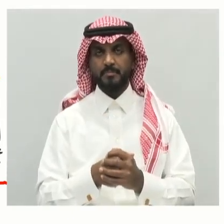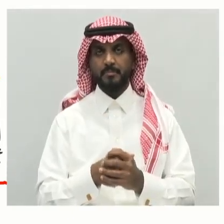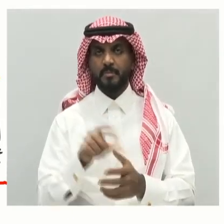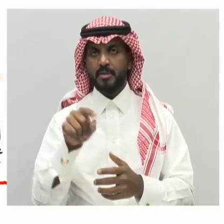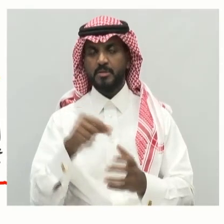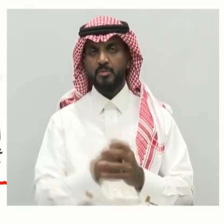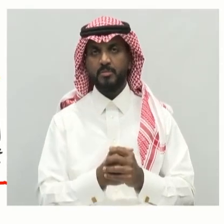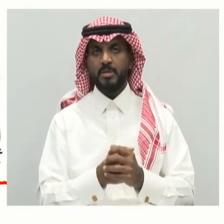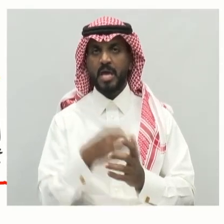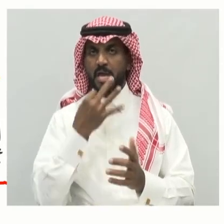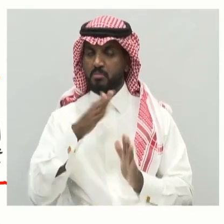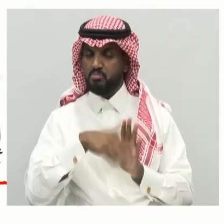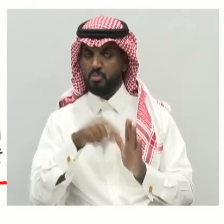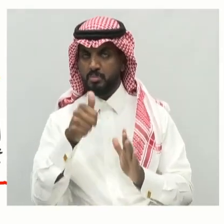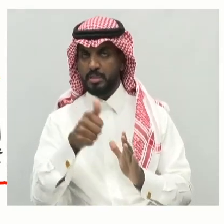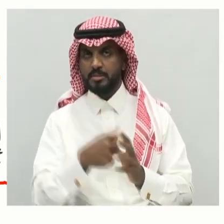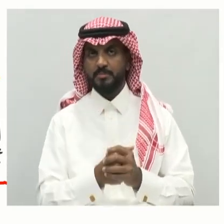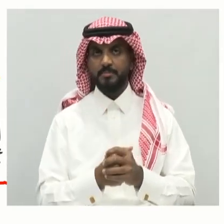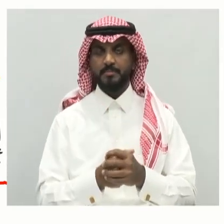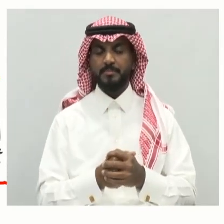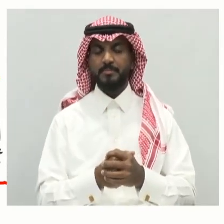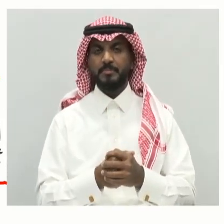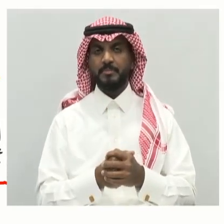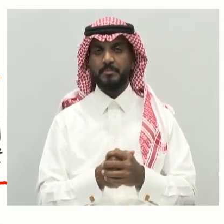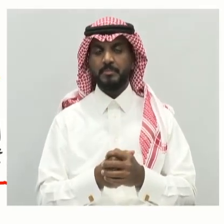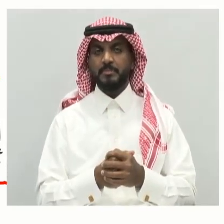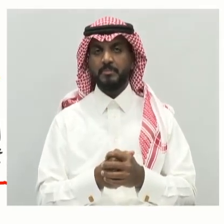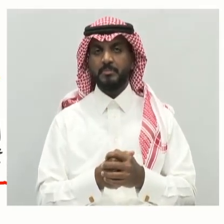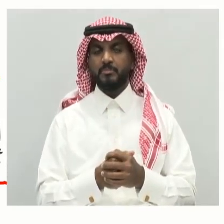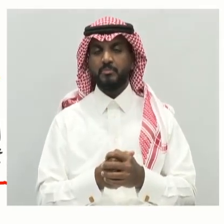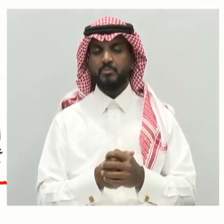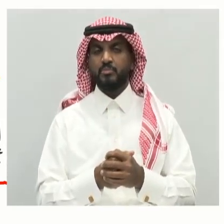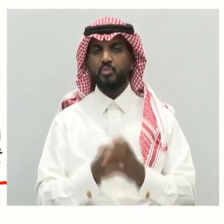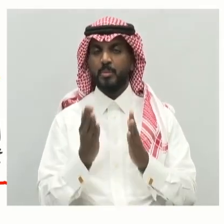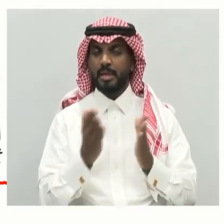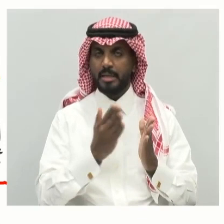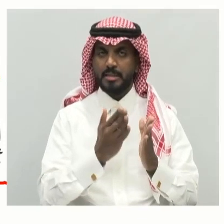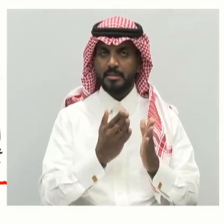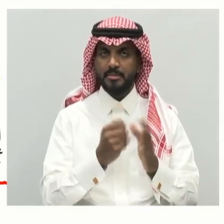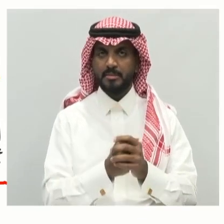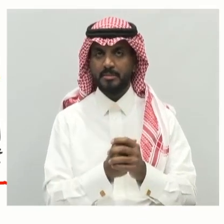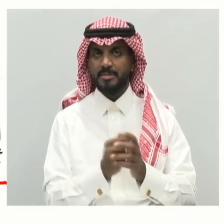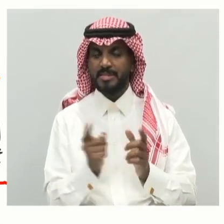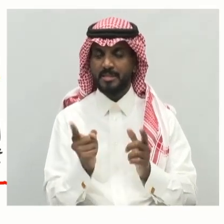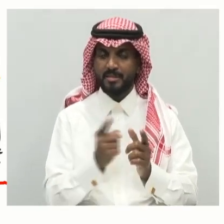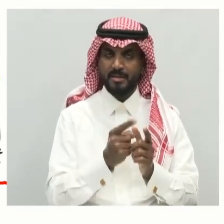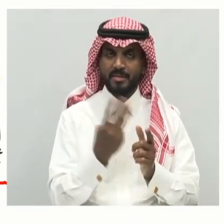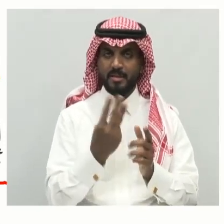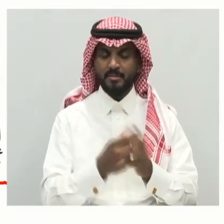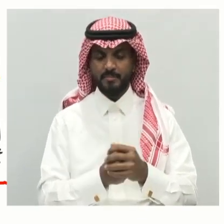احسنتم قراءه مميزه تبقى لدينا السطر الثالث